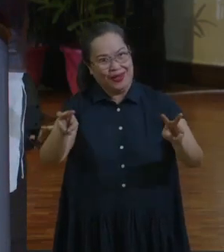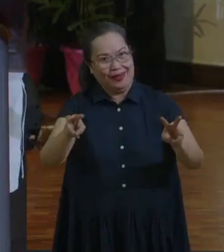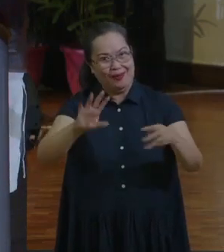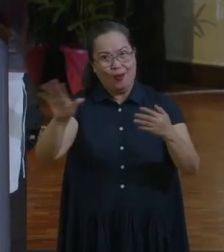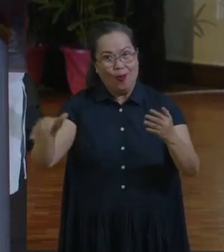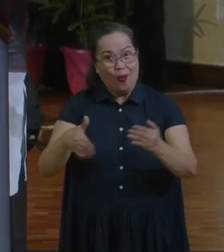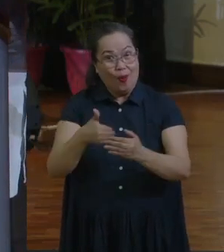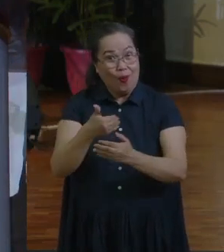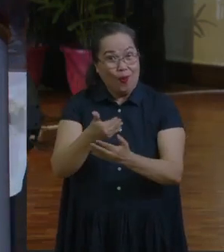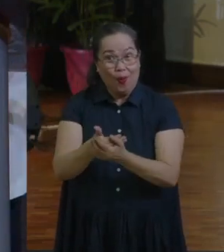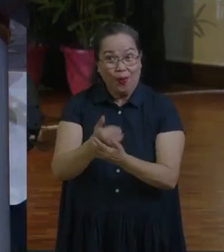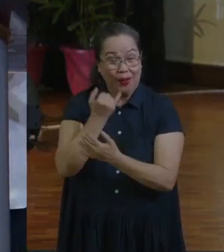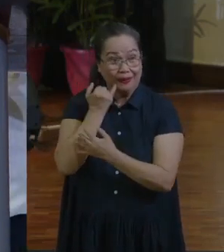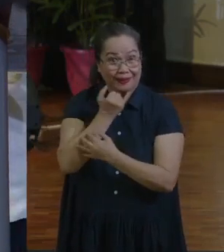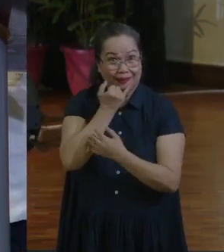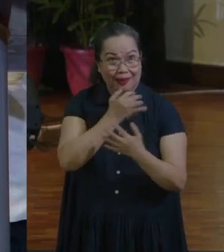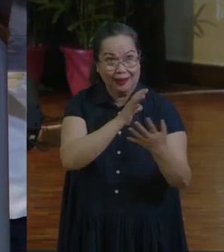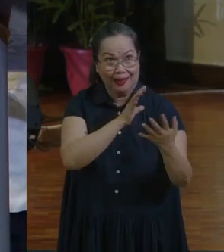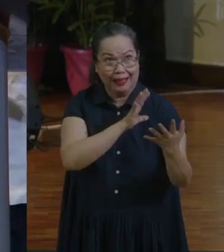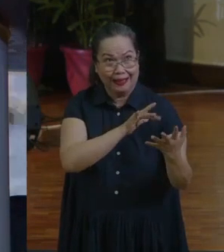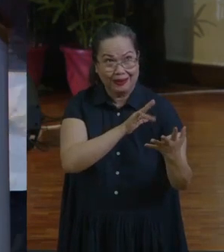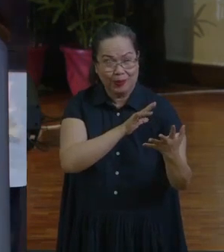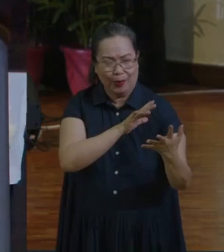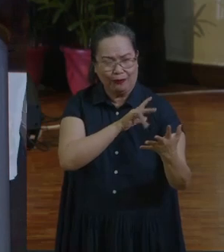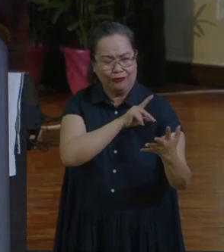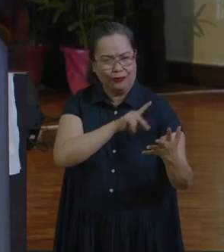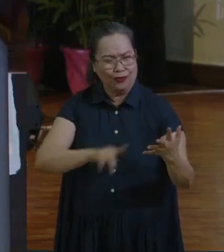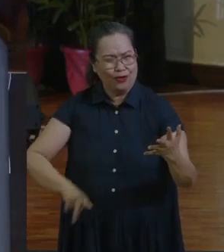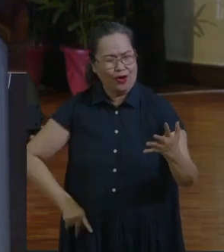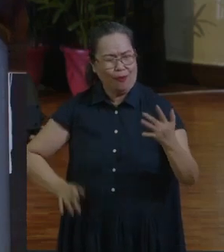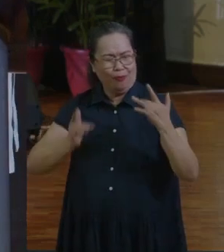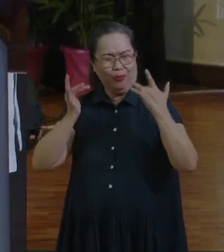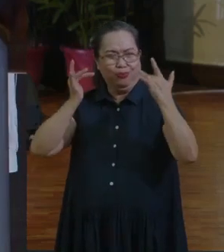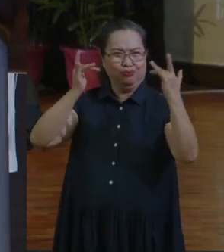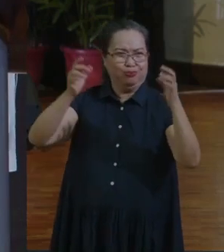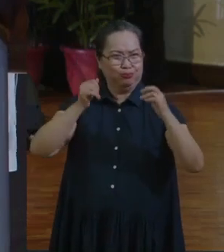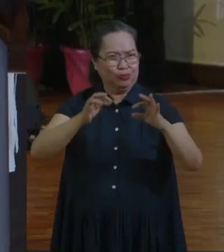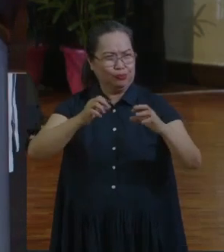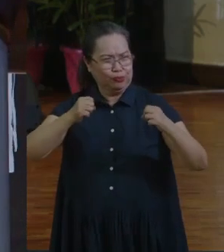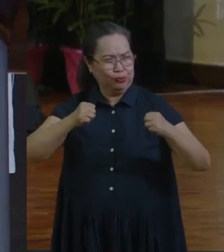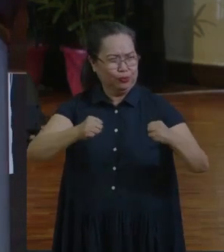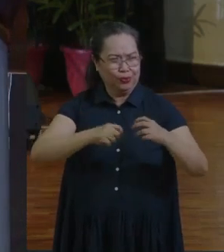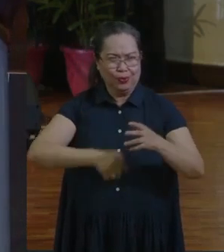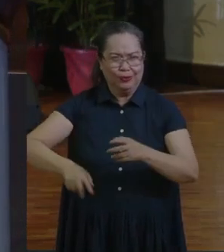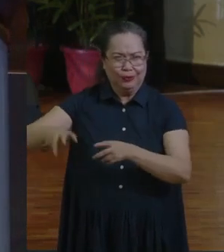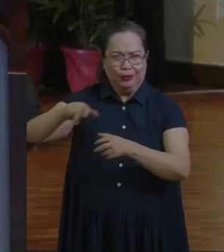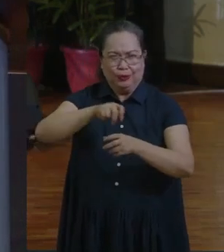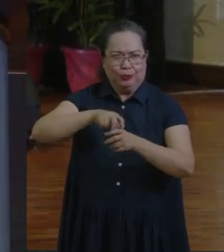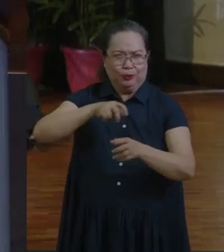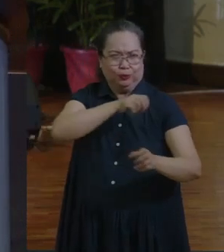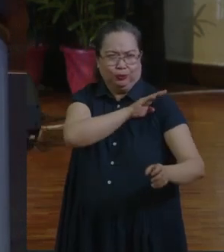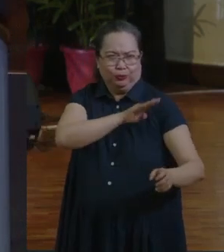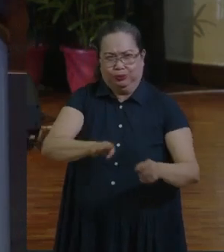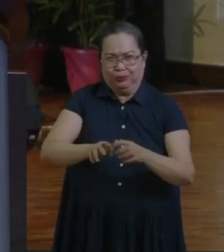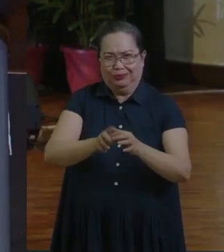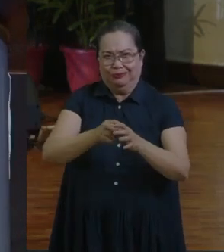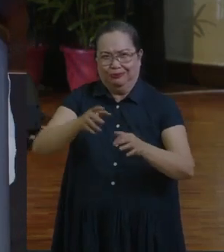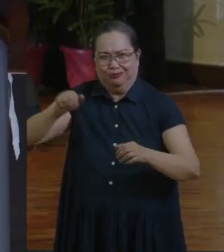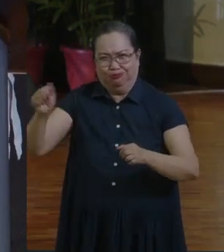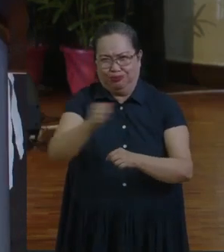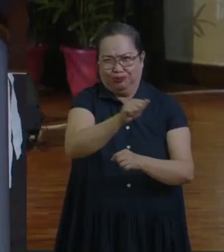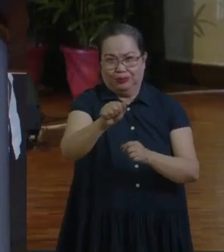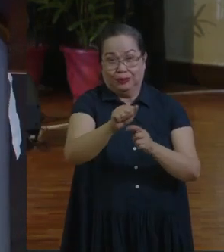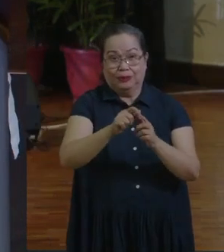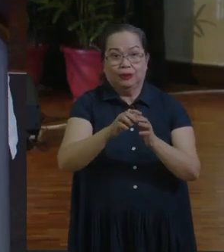ni Jesus ng mga salitang ito ay hindi pag-rebuke kay John, kundi isang panghihikayat sa kanya sapagkat alam